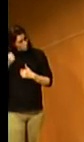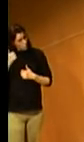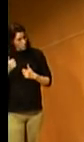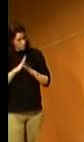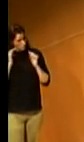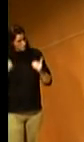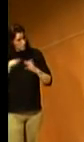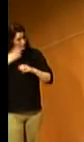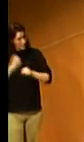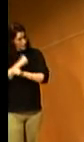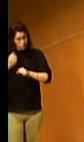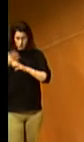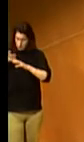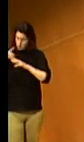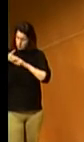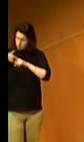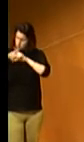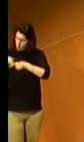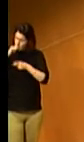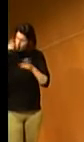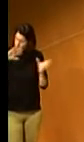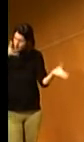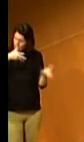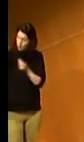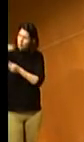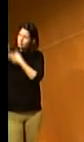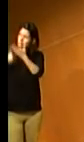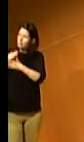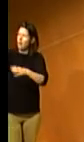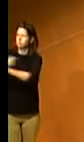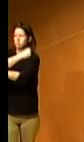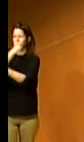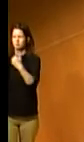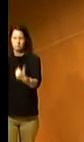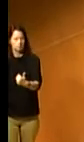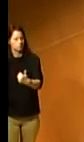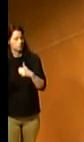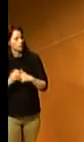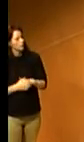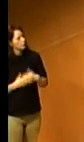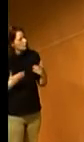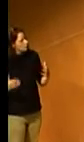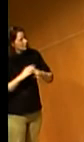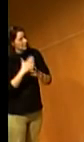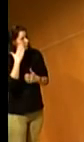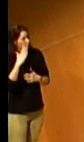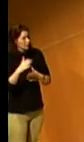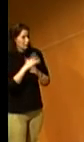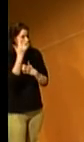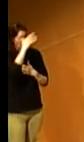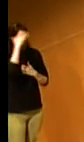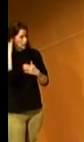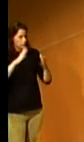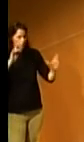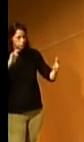à des belles réussites. Les élèves les plus en difficulté, qui n'ont pas... Voilà, le diplôme, en